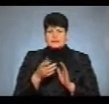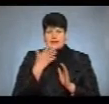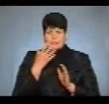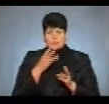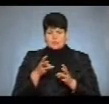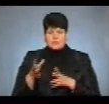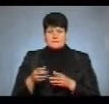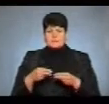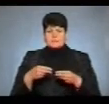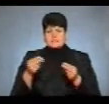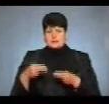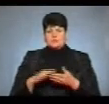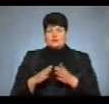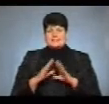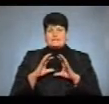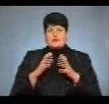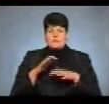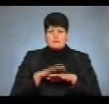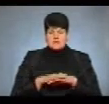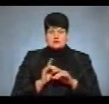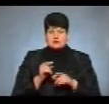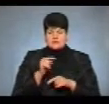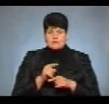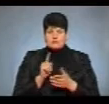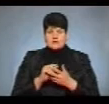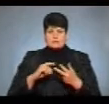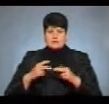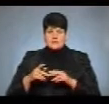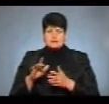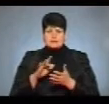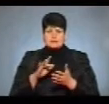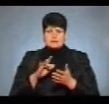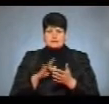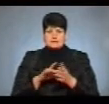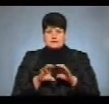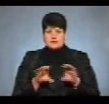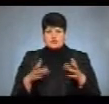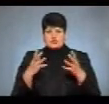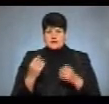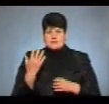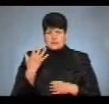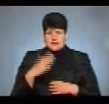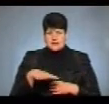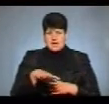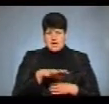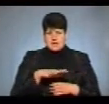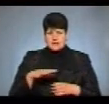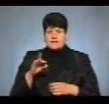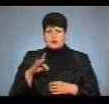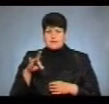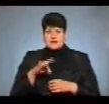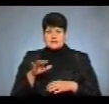уклало угоду зі Світовим банком. Згідно з нею, мають замінити труби централізованого опалення ще на 5 ділянках. Європейський